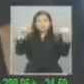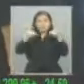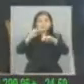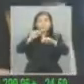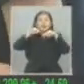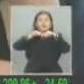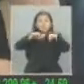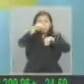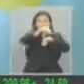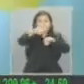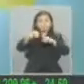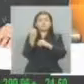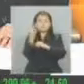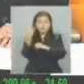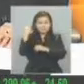ก